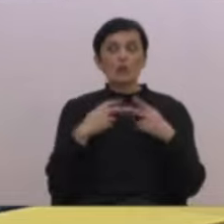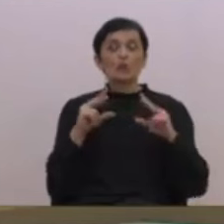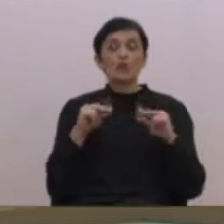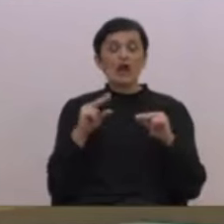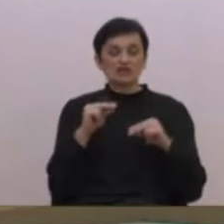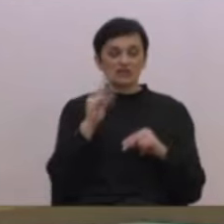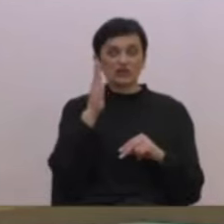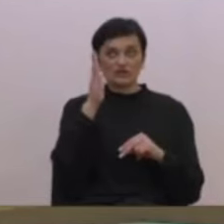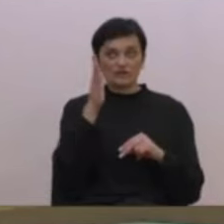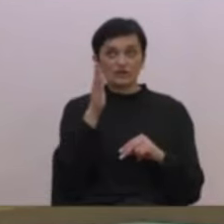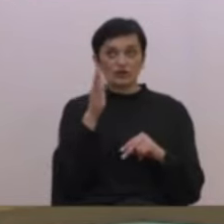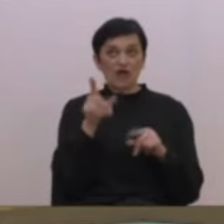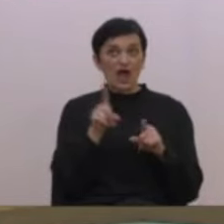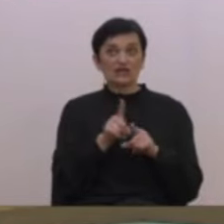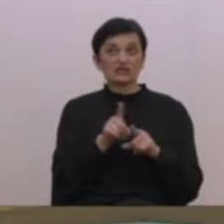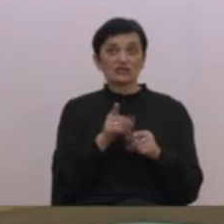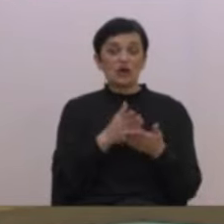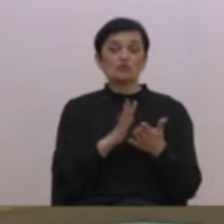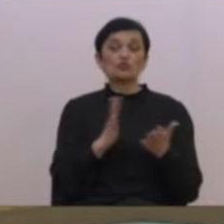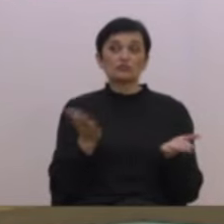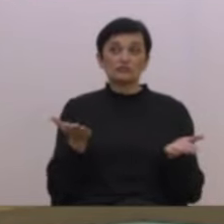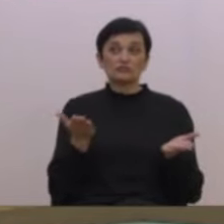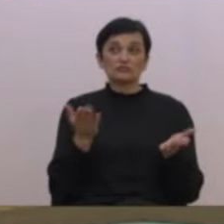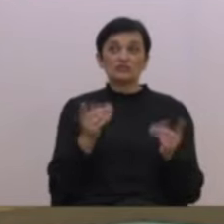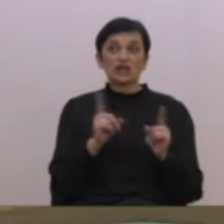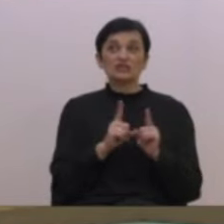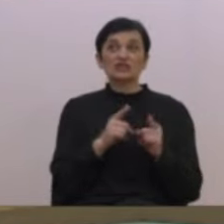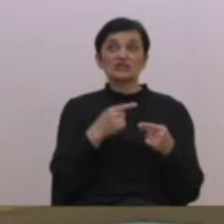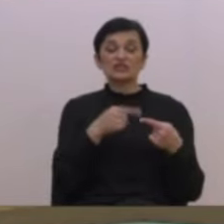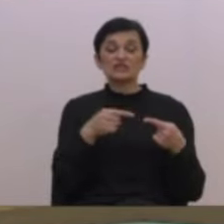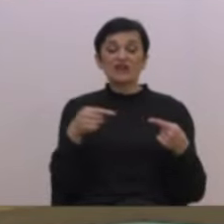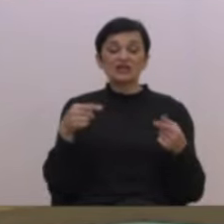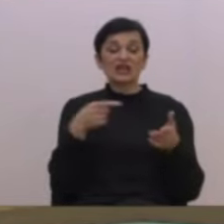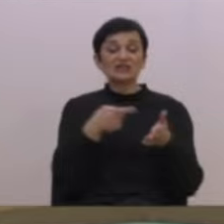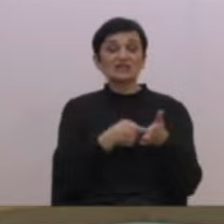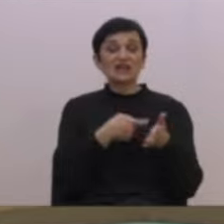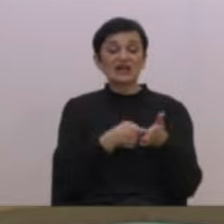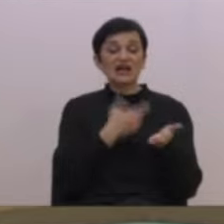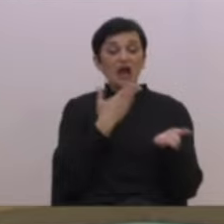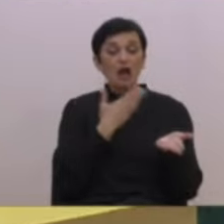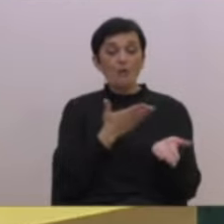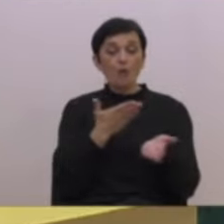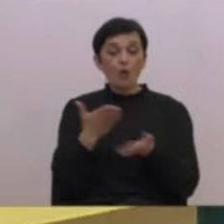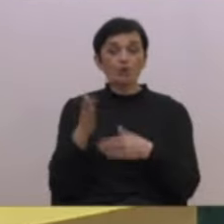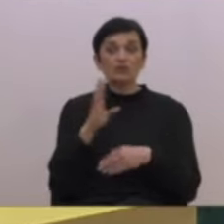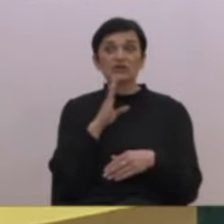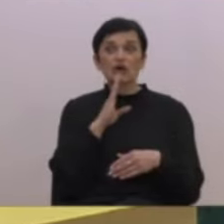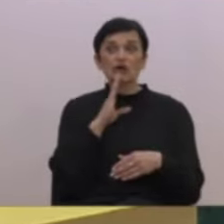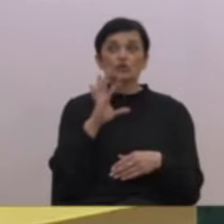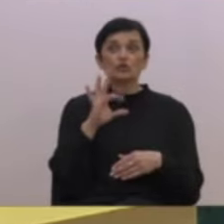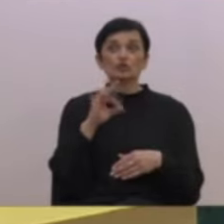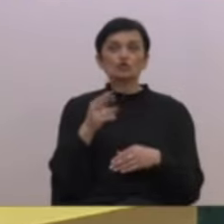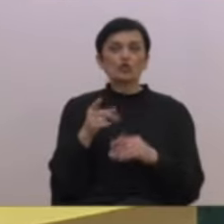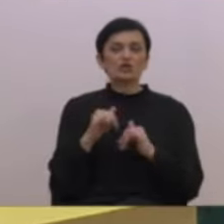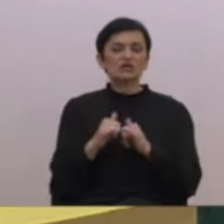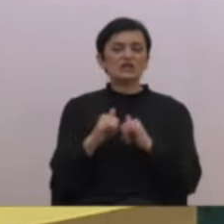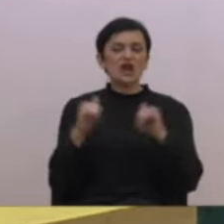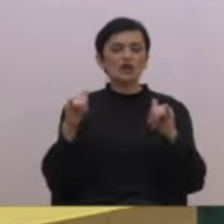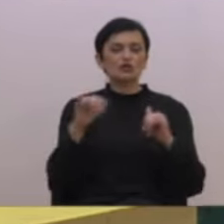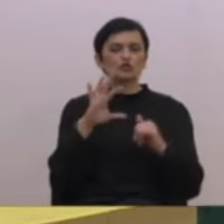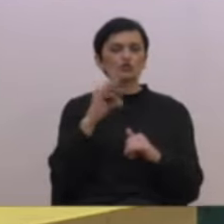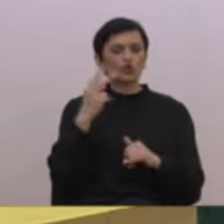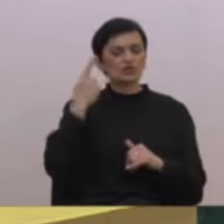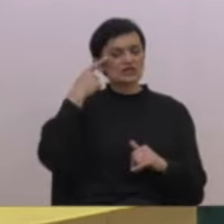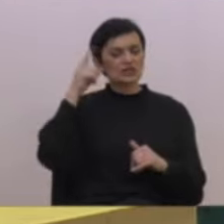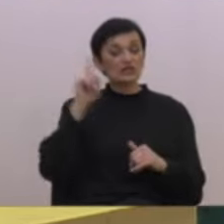vihne, biro, asiari, posmagram, ai, sva, sva, gamu, git, hobi, sva, tașoris, kale, șoris, socialiste, bi, fru, gaur, cele, bule, socialiste, bi,